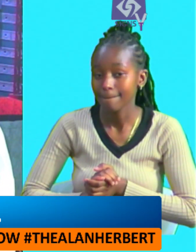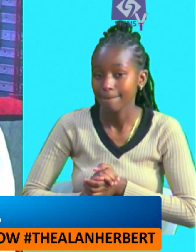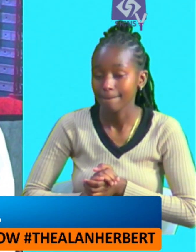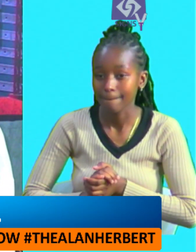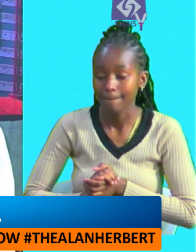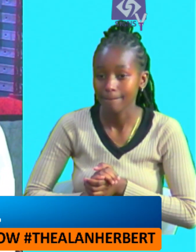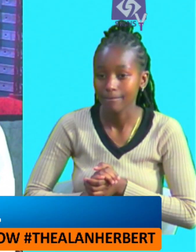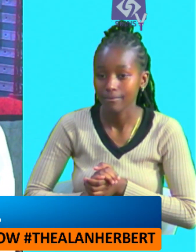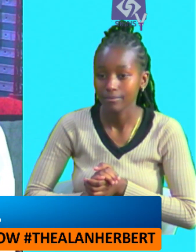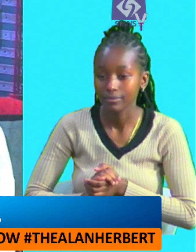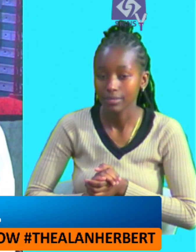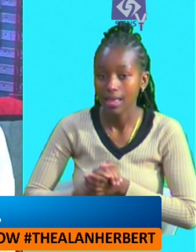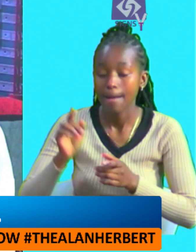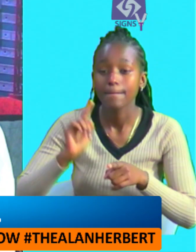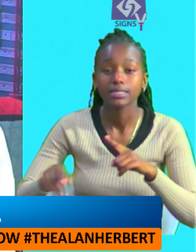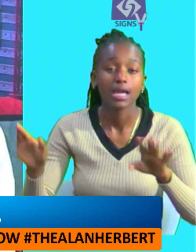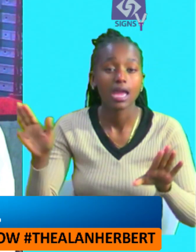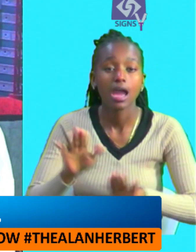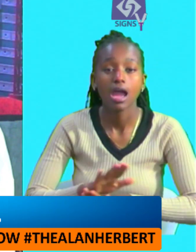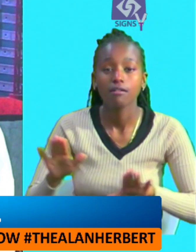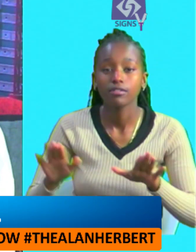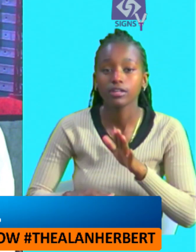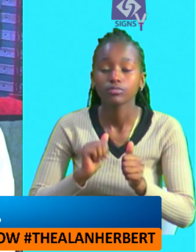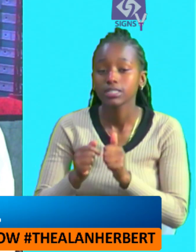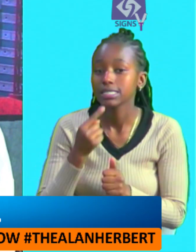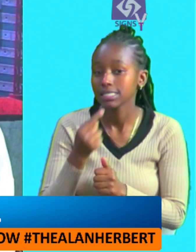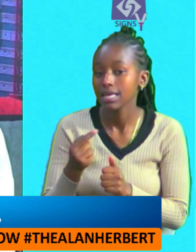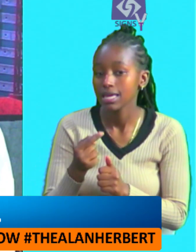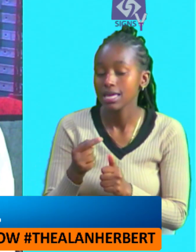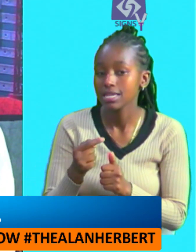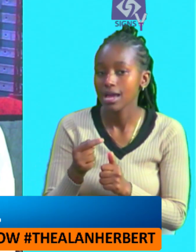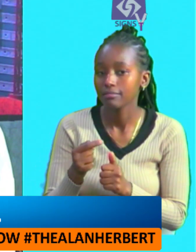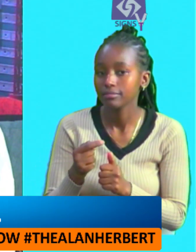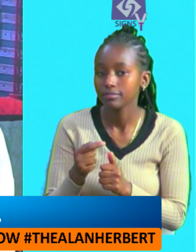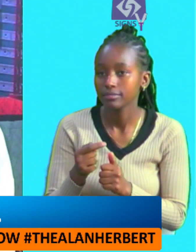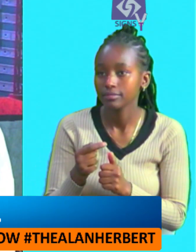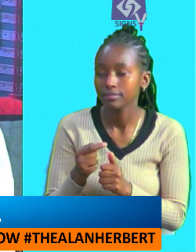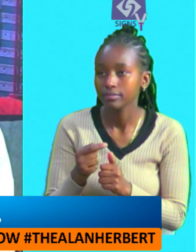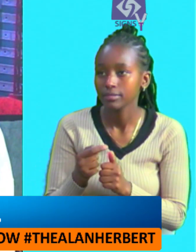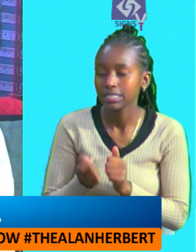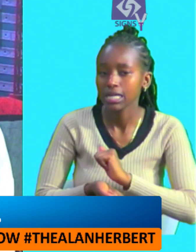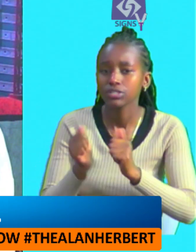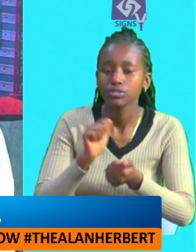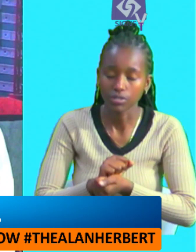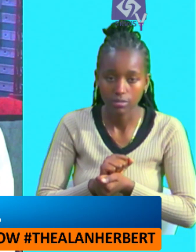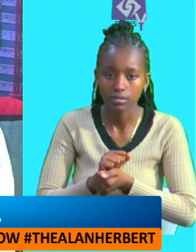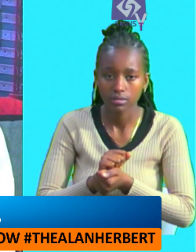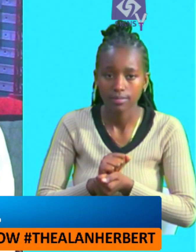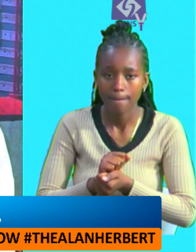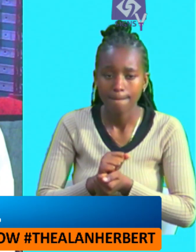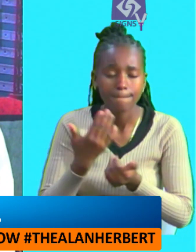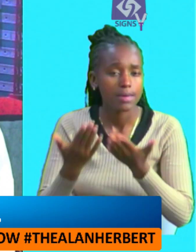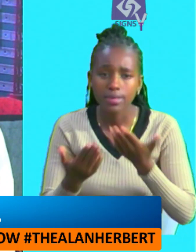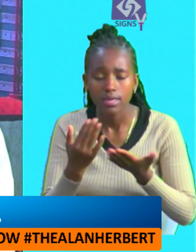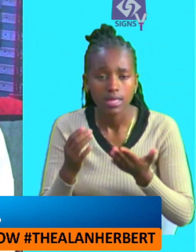Si unaona sasa? I think in essence hivyo ndivyo wananisho ingi. Nisivae niko sijui na nini huku